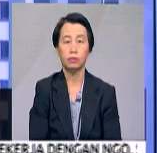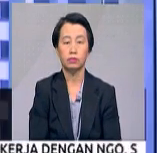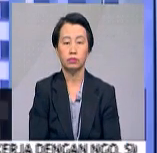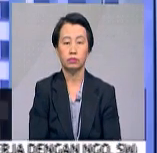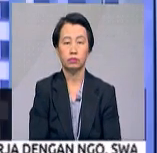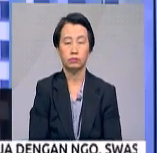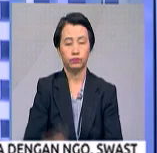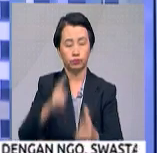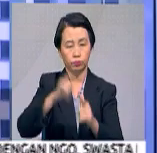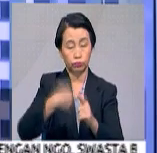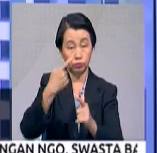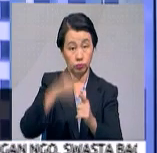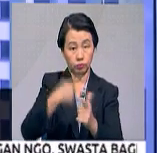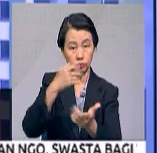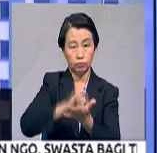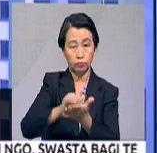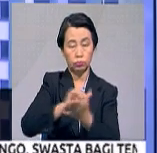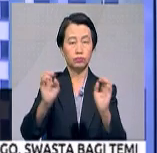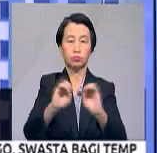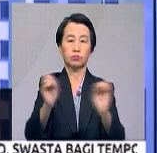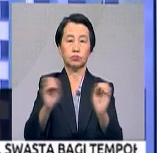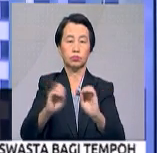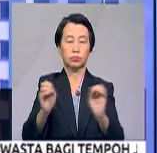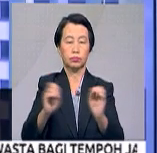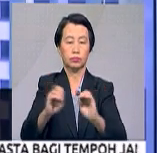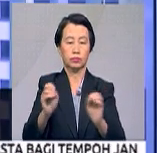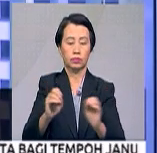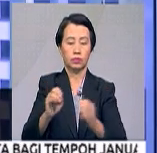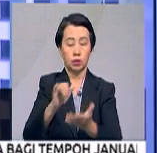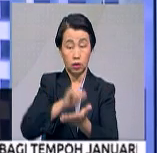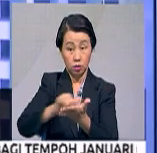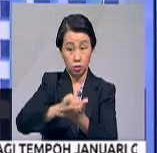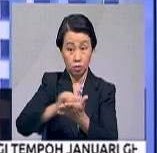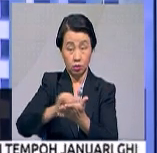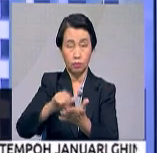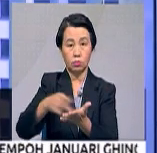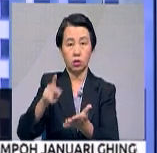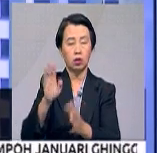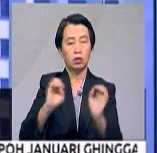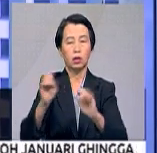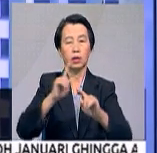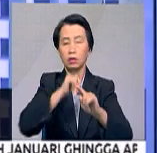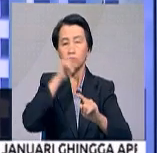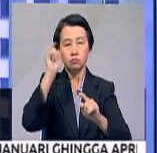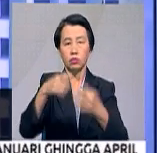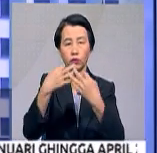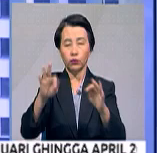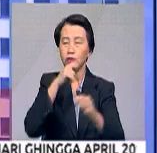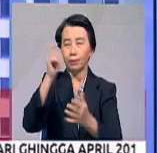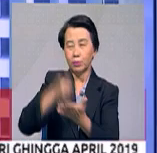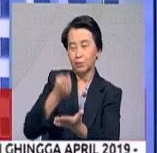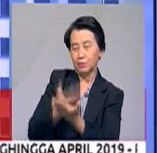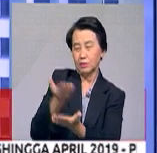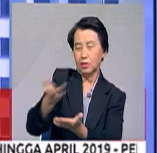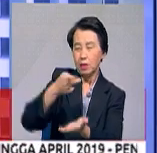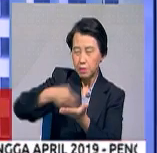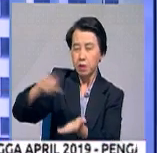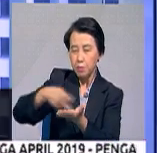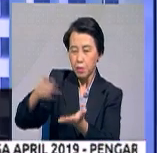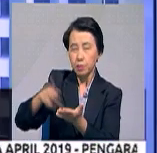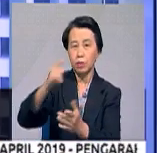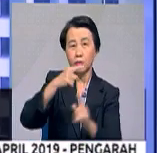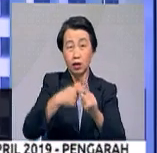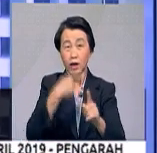Tiada yuran bulanan, tiada bulan langganan. Ya, maksudnya ia adalah percuma. Kita tak perlu lagi nak melanggan setiap bulan.